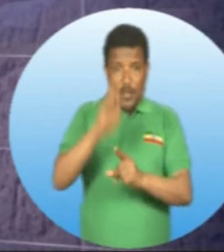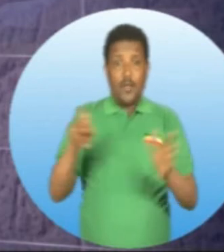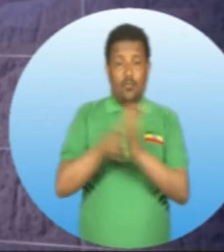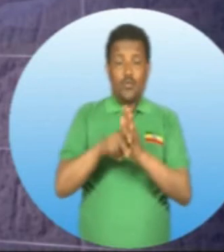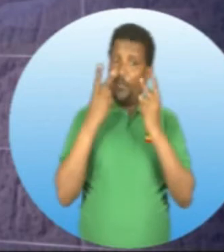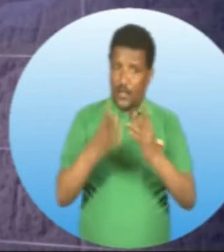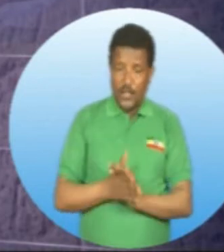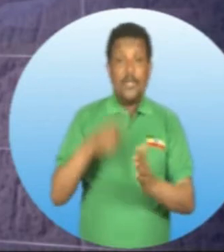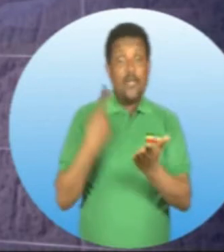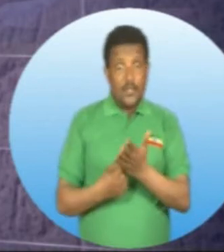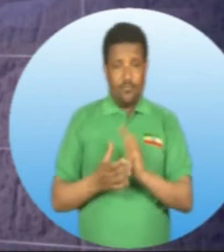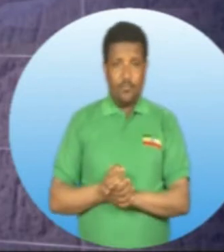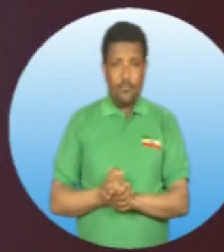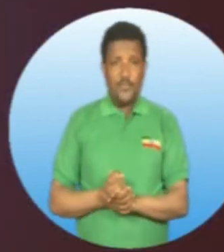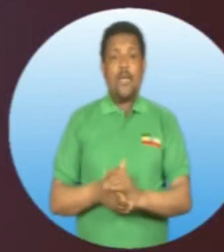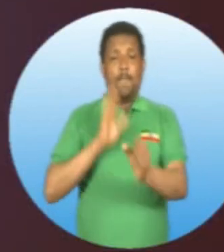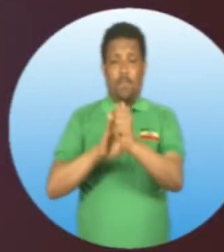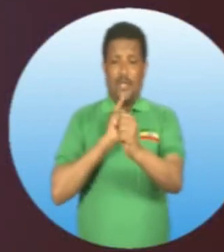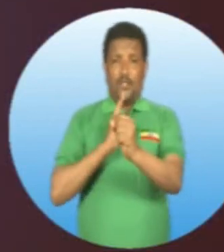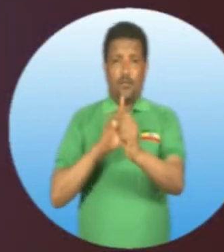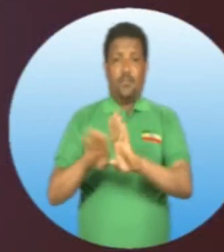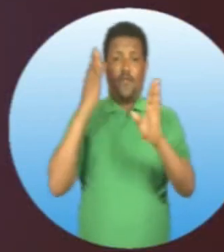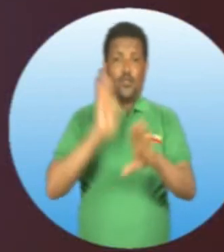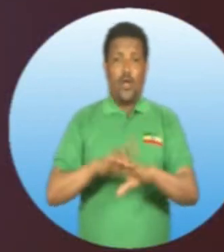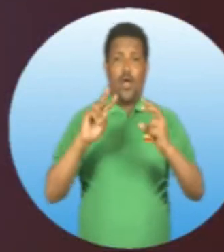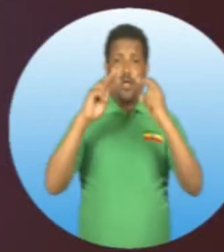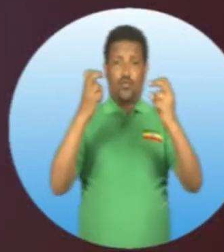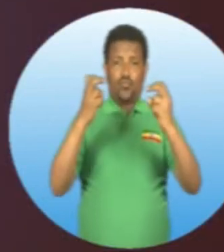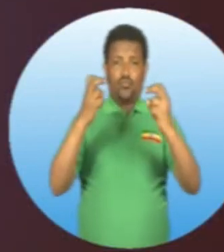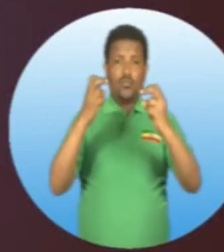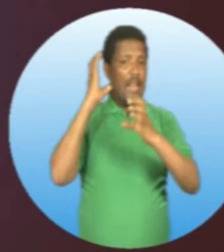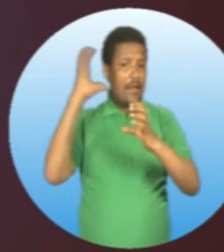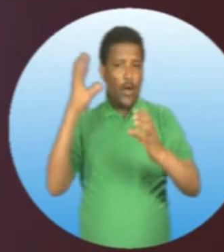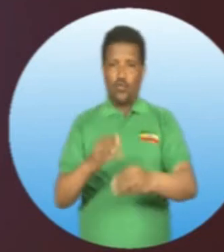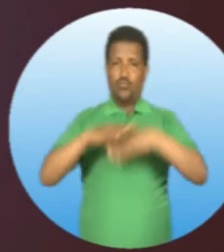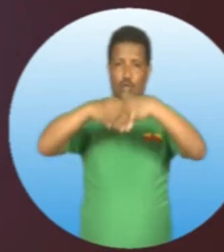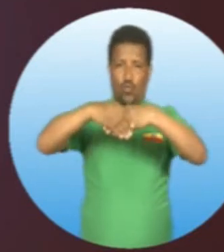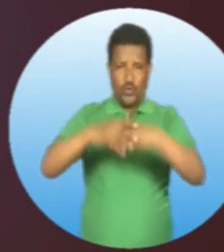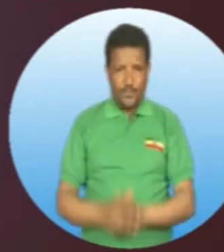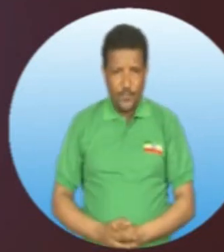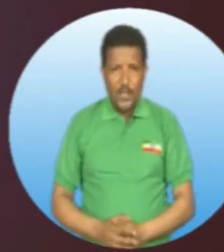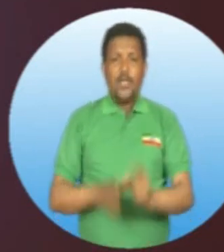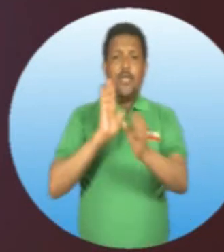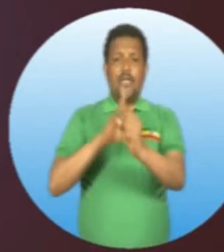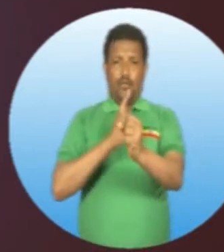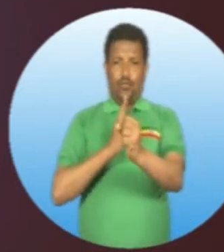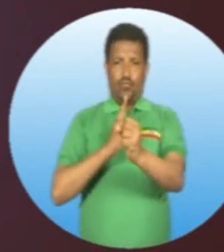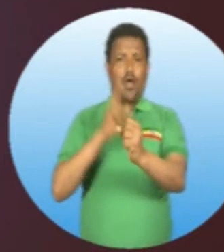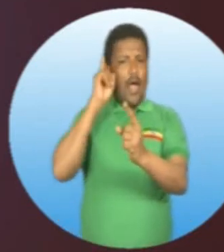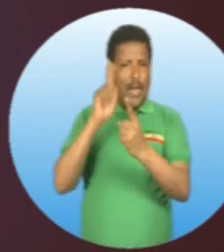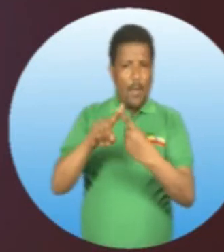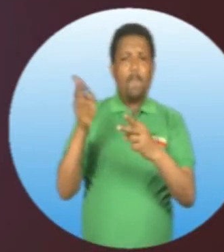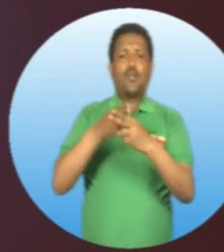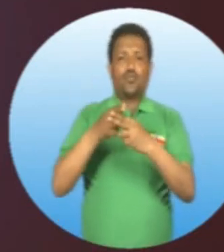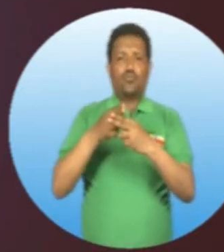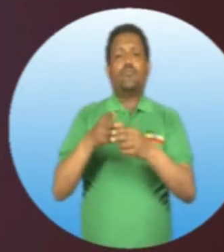ይመለከታል። እነርሱም በንግግር መክፈቻው ላይ ርዕሱን ለአድማጭ ማስተዋወቅ፣ የንግግሩን